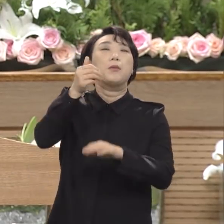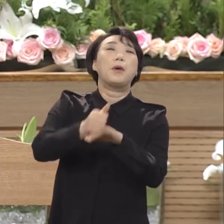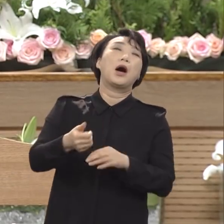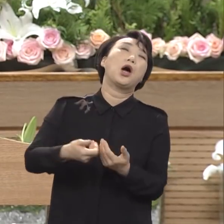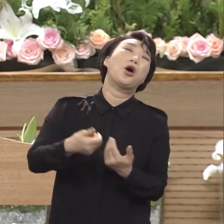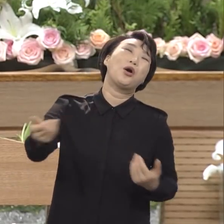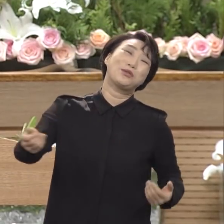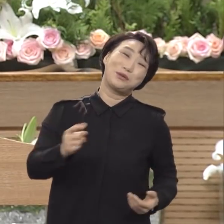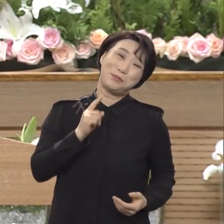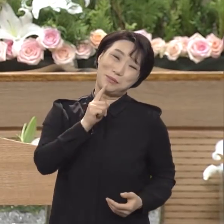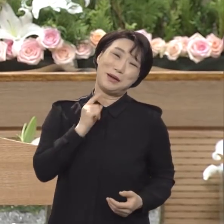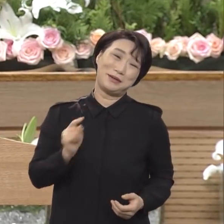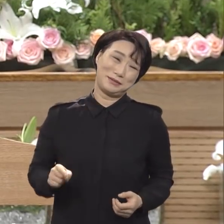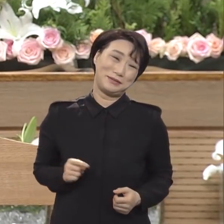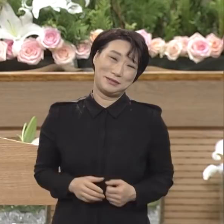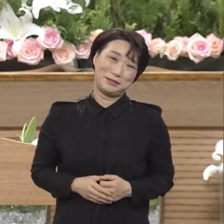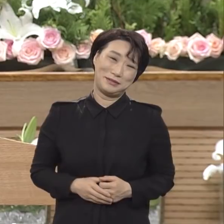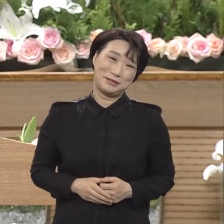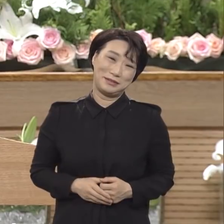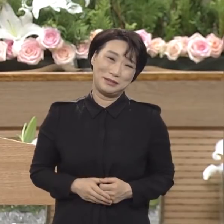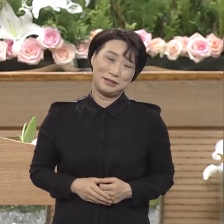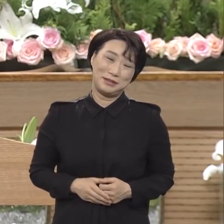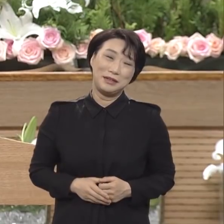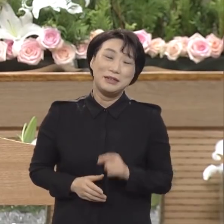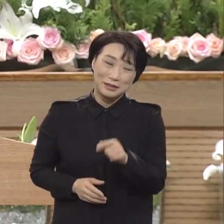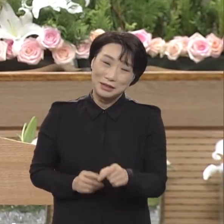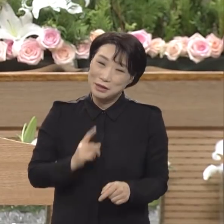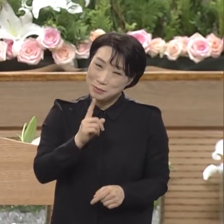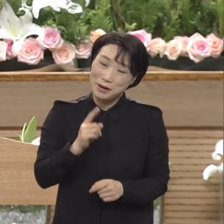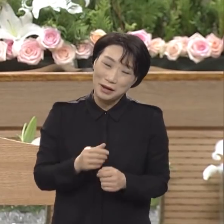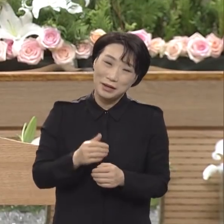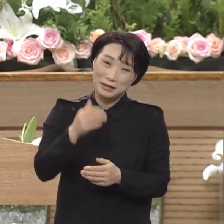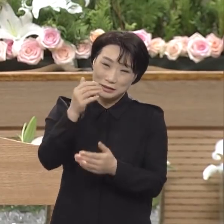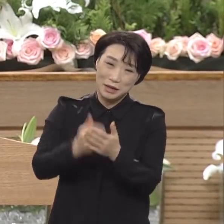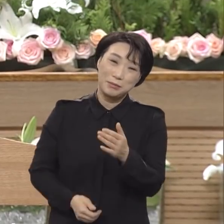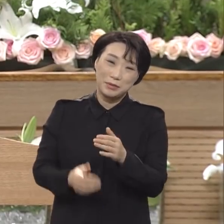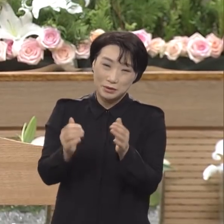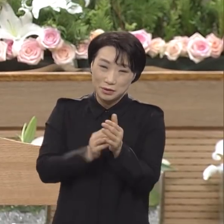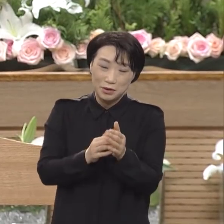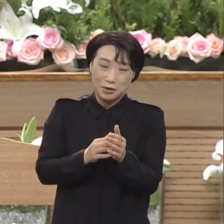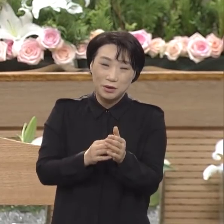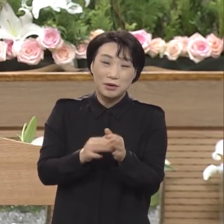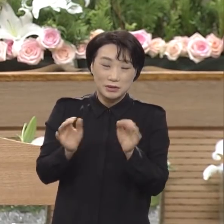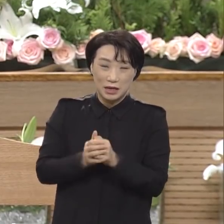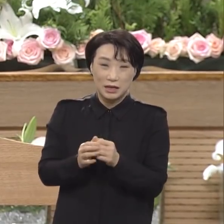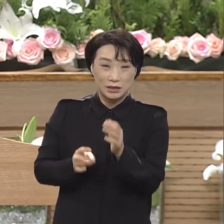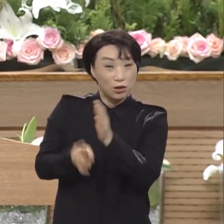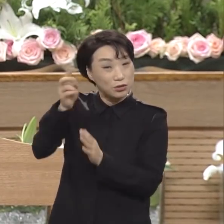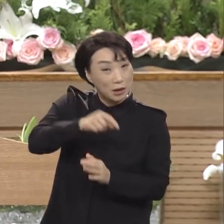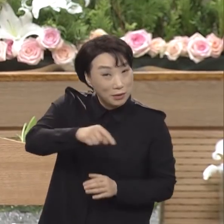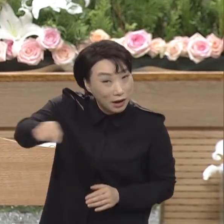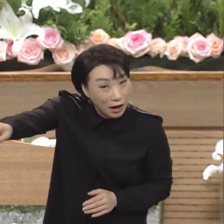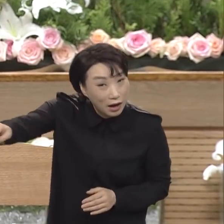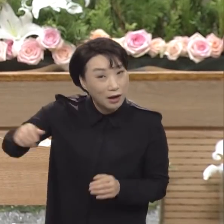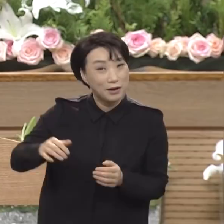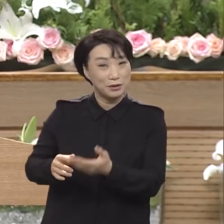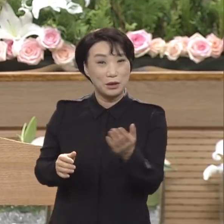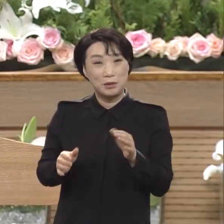고별. 응? 이런 유언을 남기고 예루살렘에